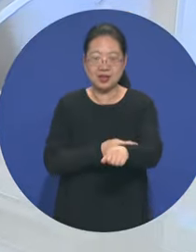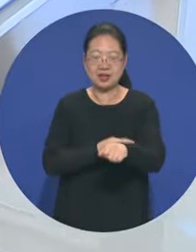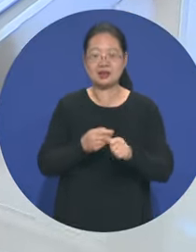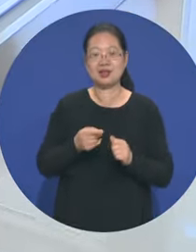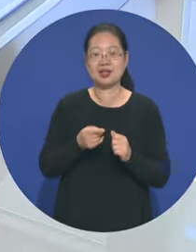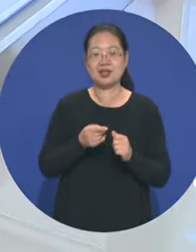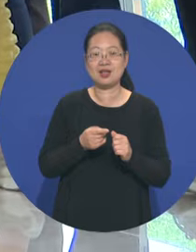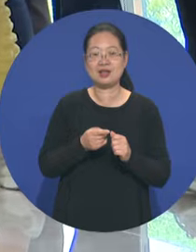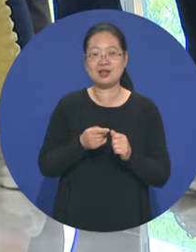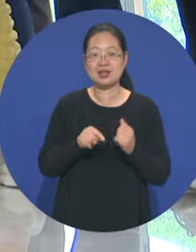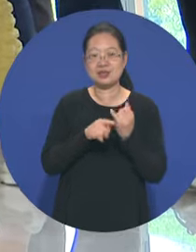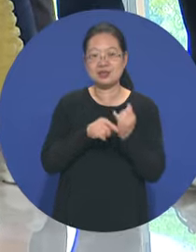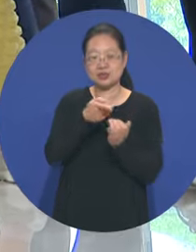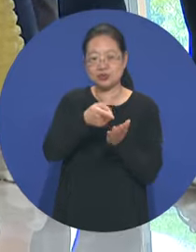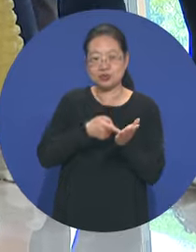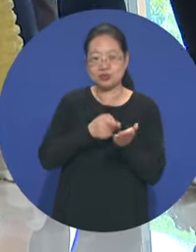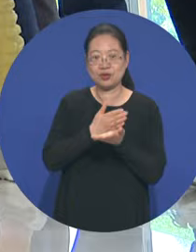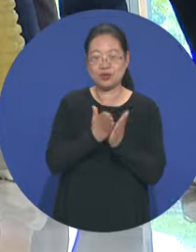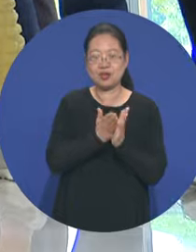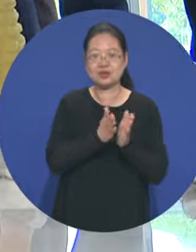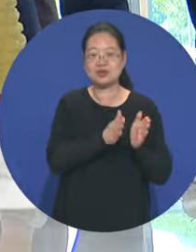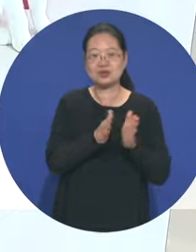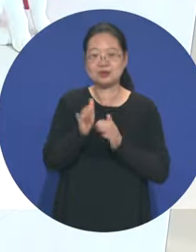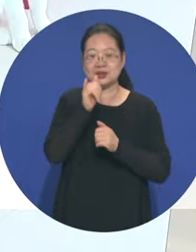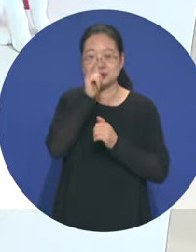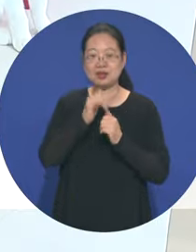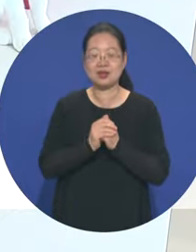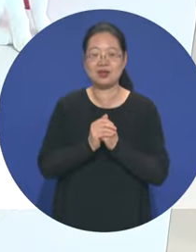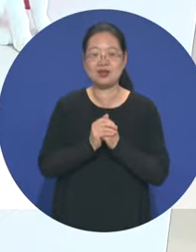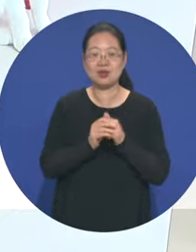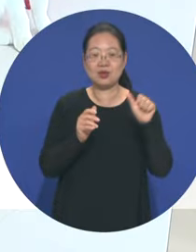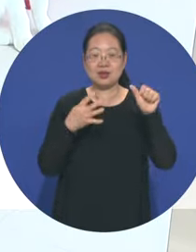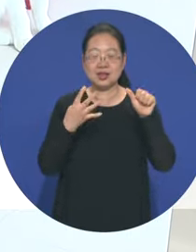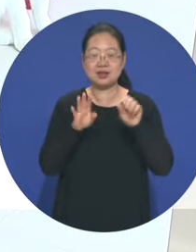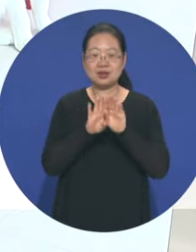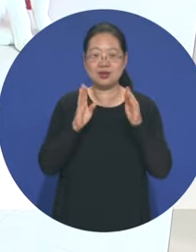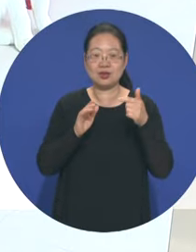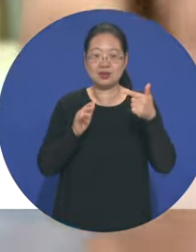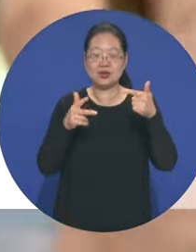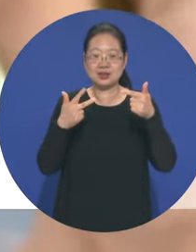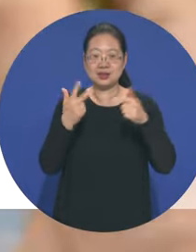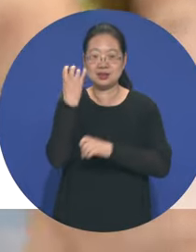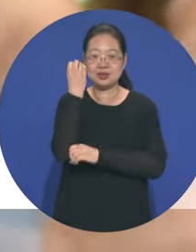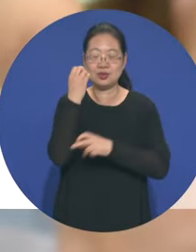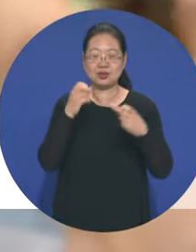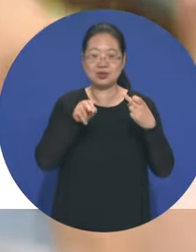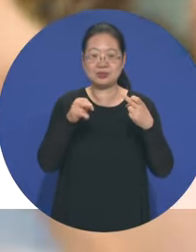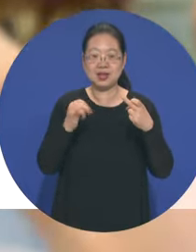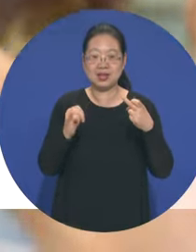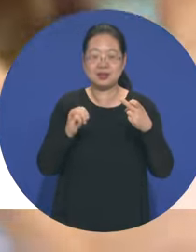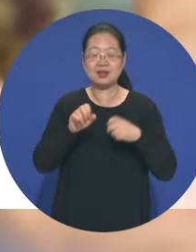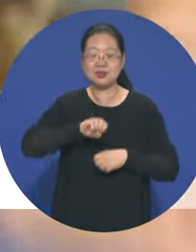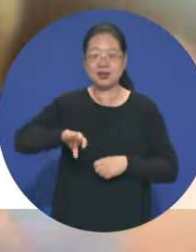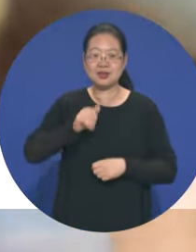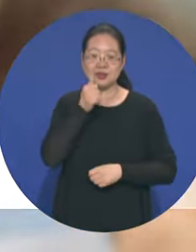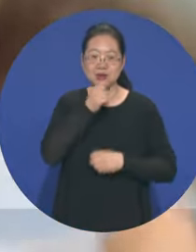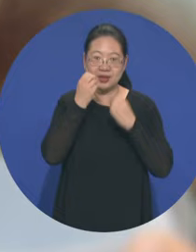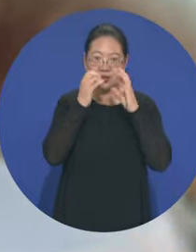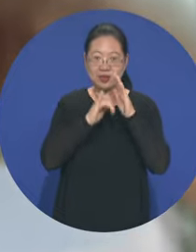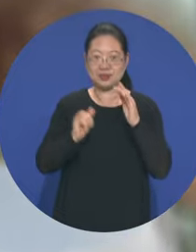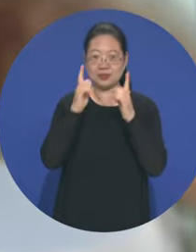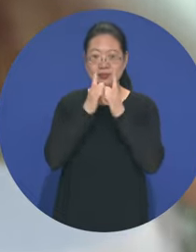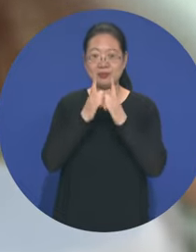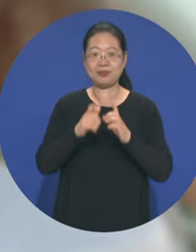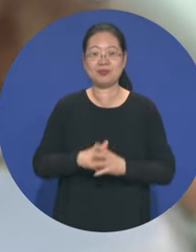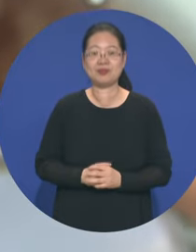접종 중성화 수술 등의 입양 준비를 하게 됩니다 지난 5월 4일 문을연 후 6월 7일 기준 12마리의 유기묘가